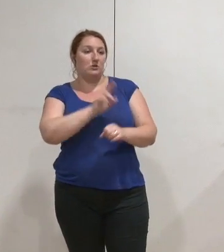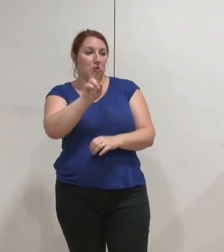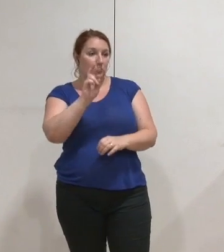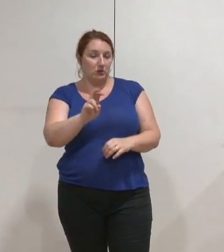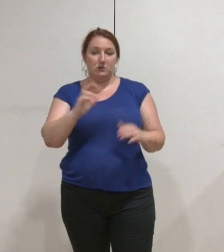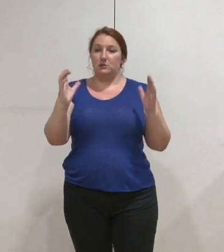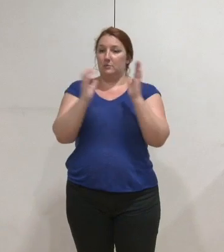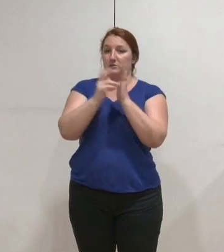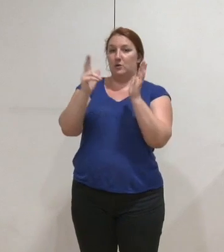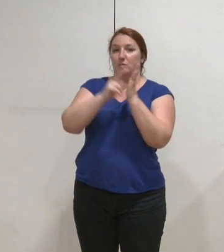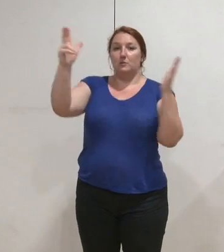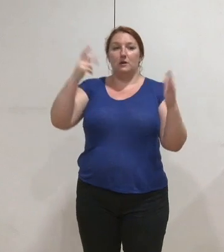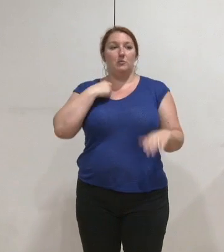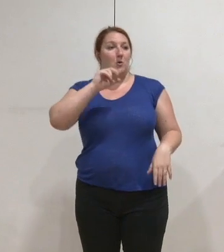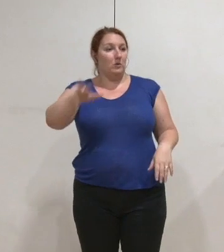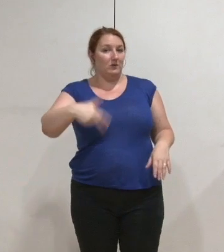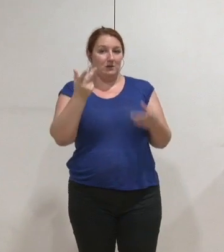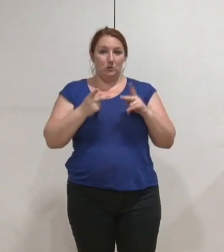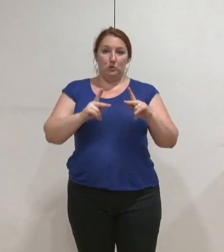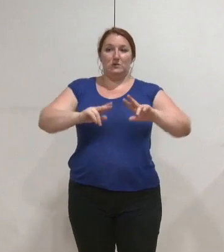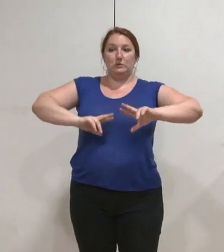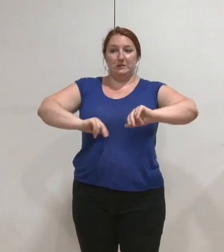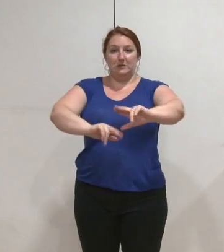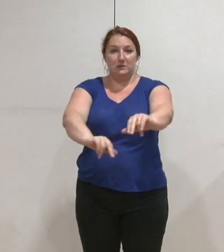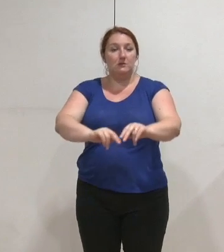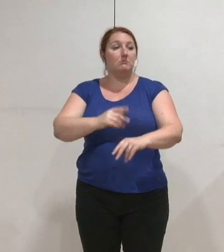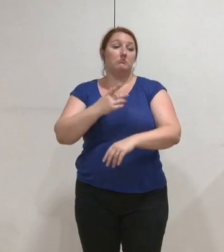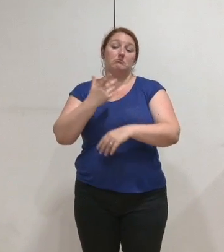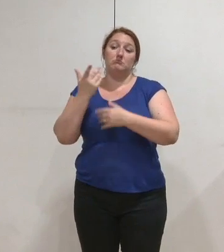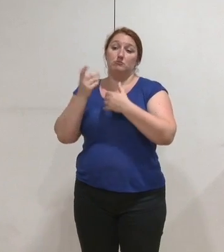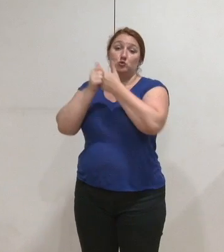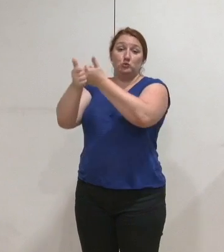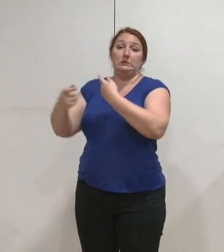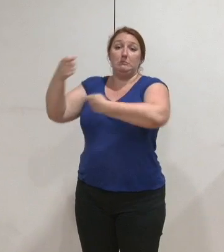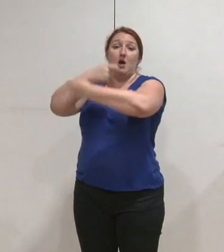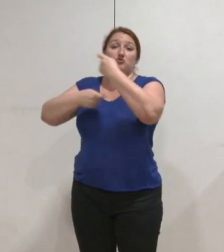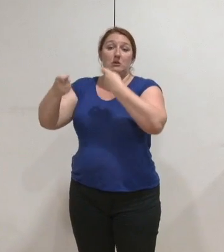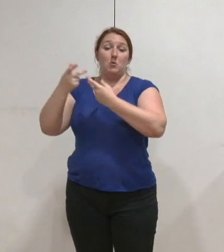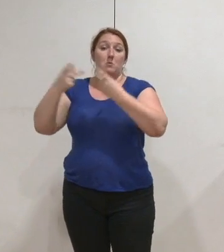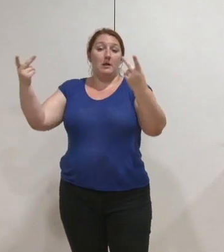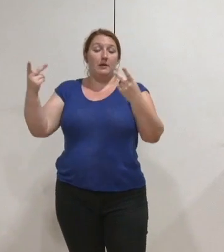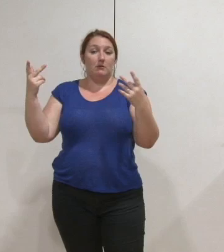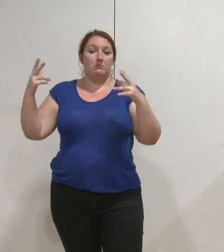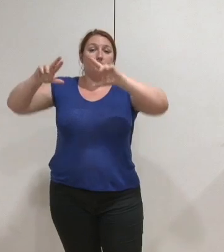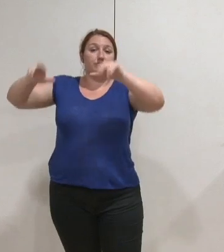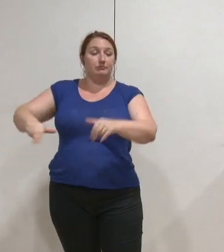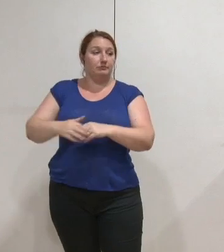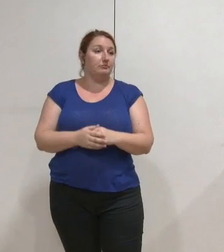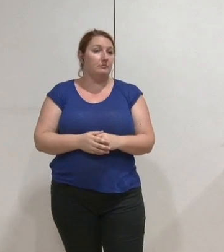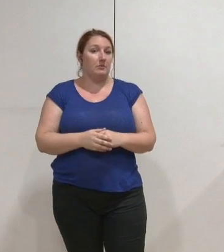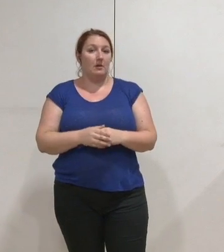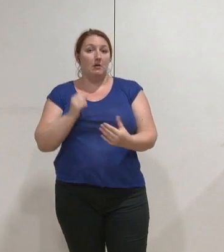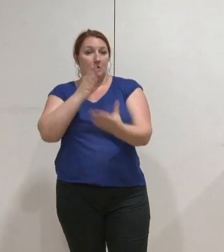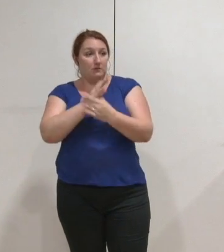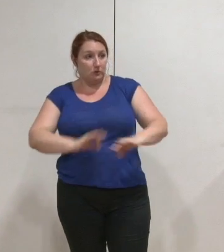adopté la 13 c'est des autorisations de signer à la suite de marché public intervention je la mets au